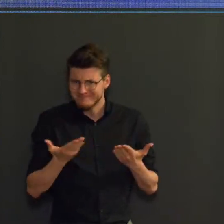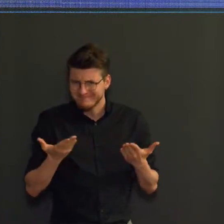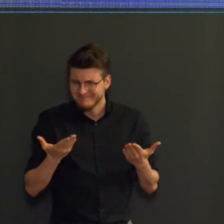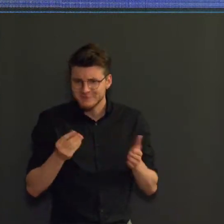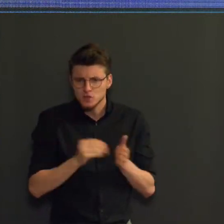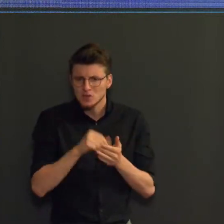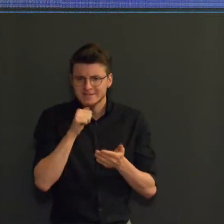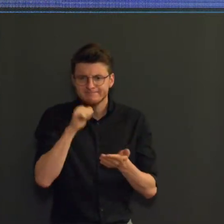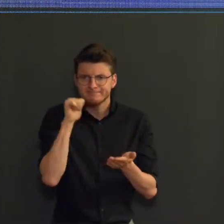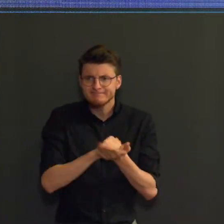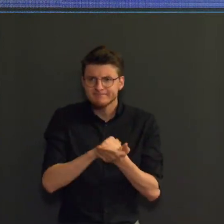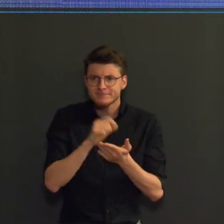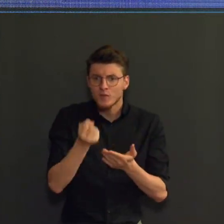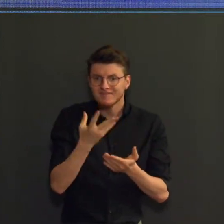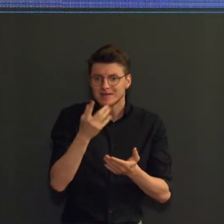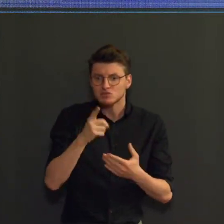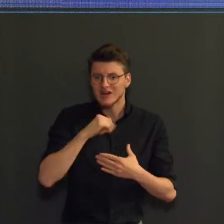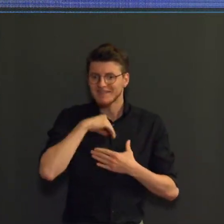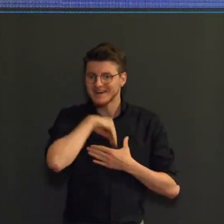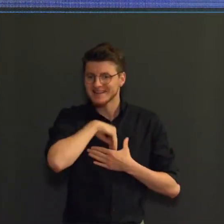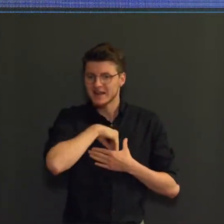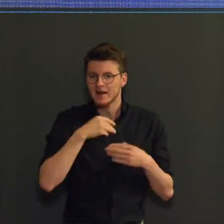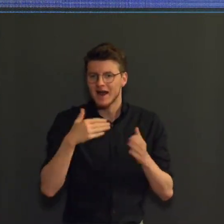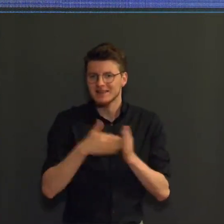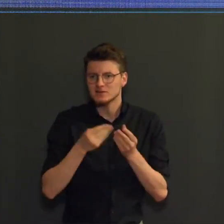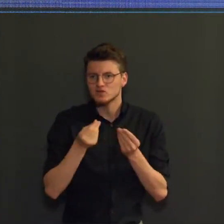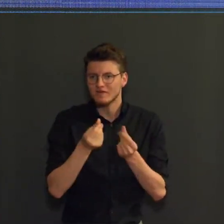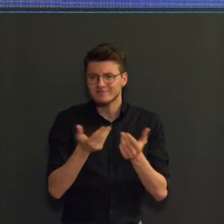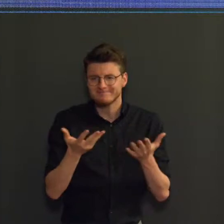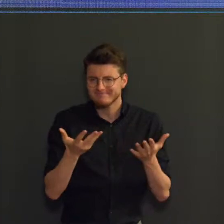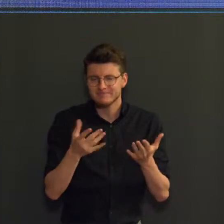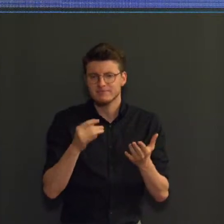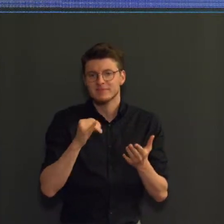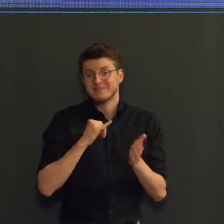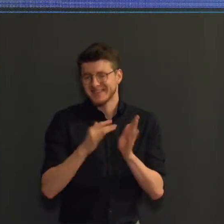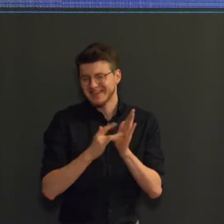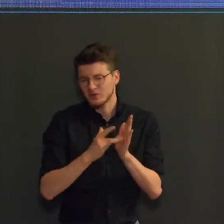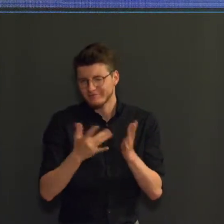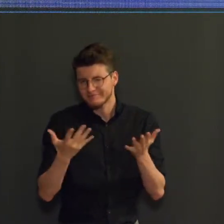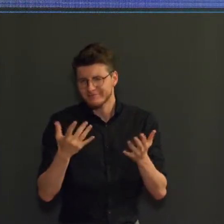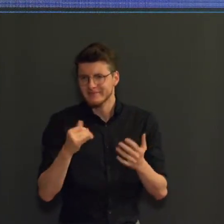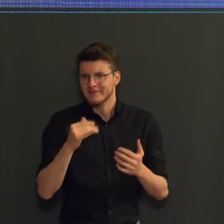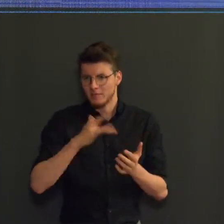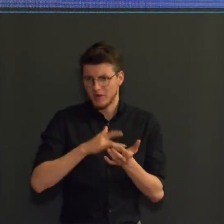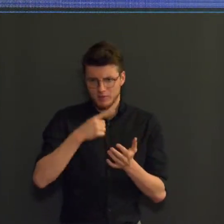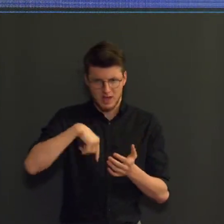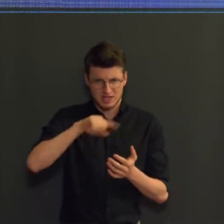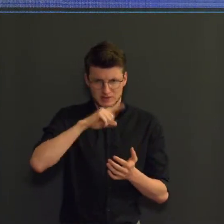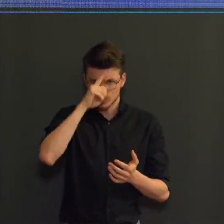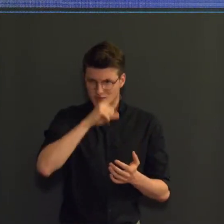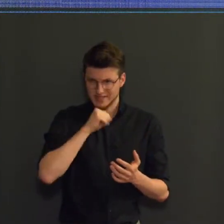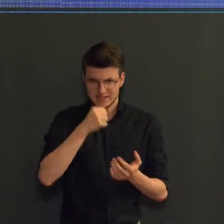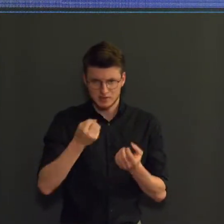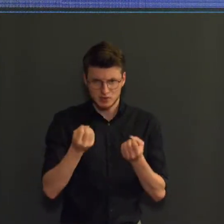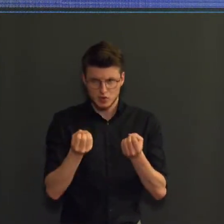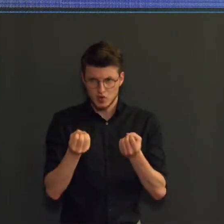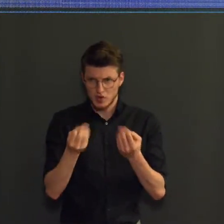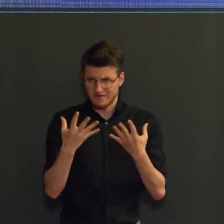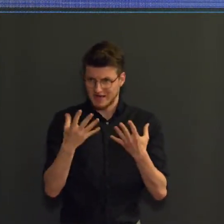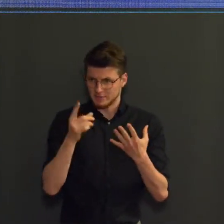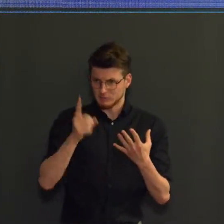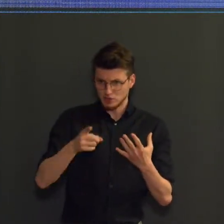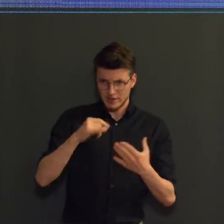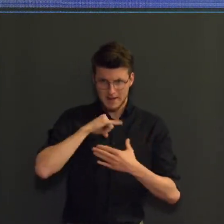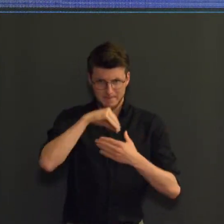Ten eerste weten we niet of dat daar een bepaalde afkapwaarde bestaat waarboven iemand al dan niet beschermd is voor wat dat die